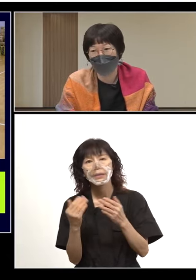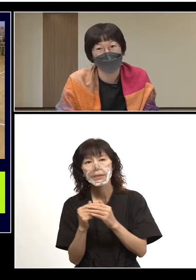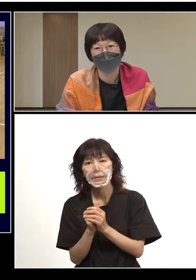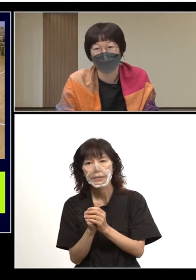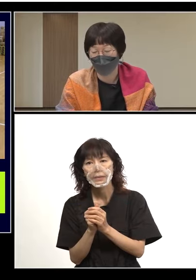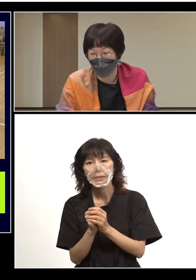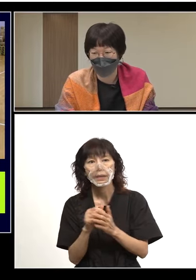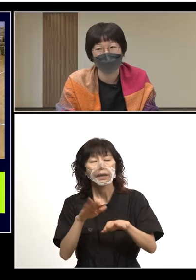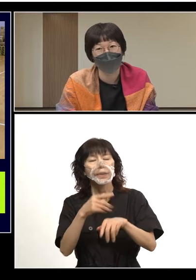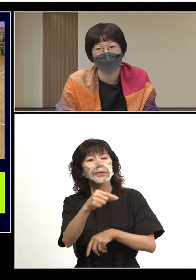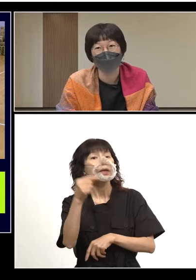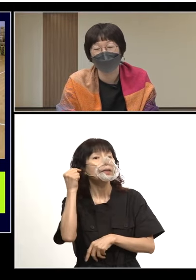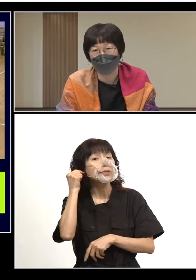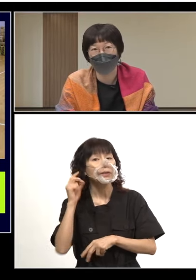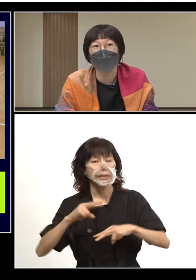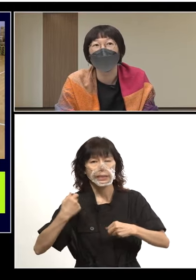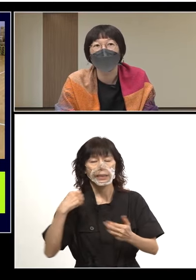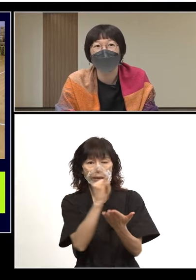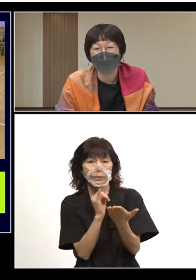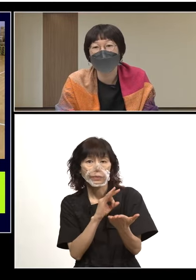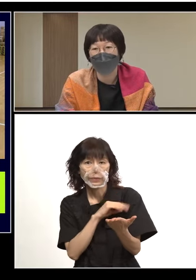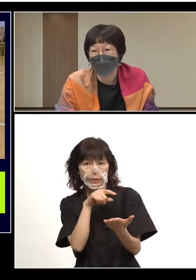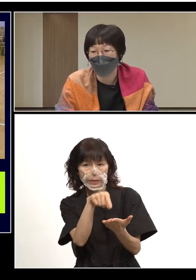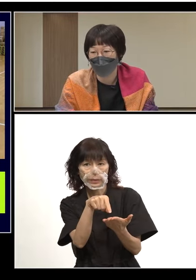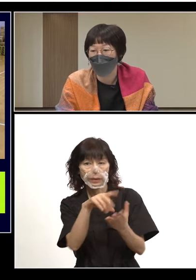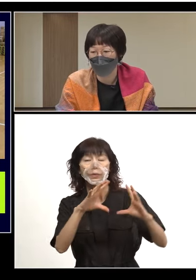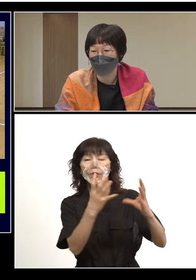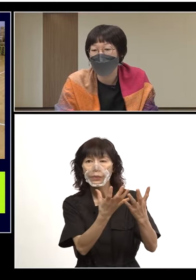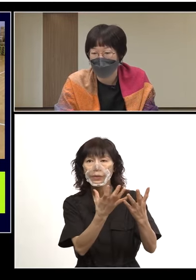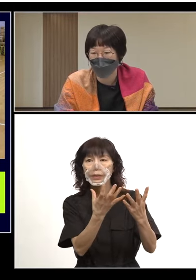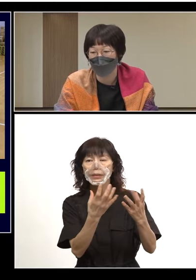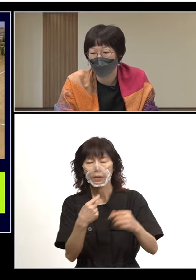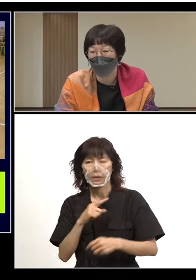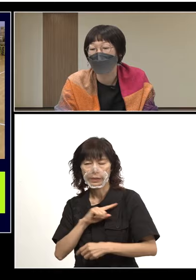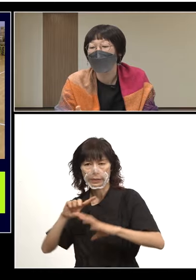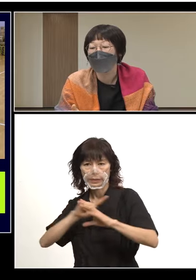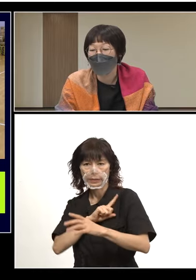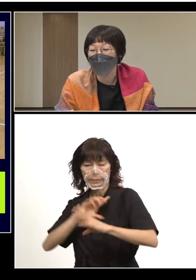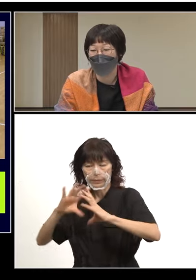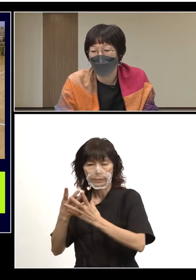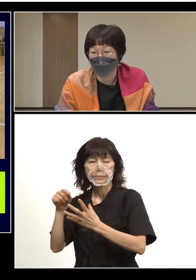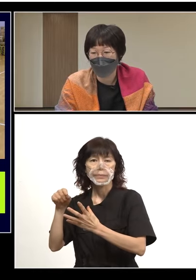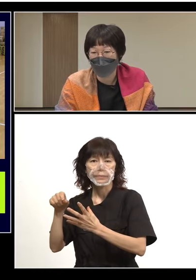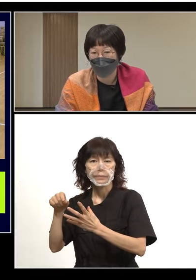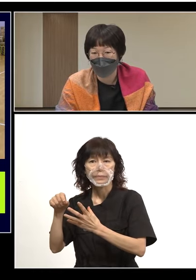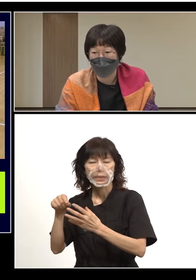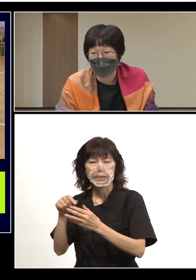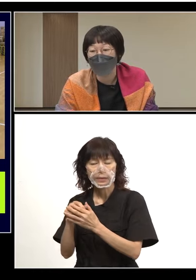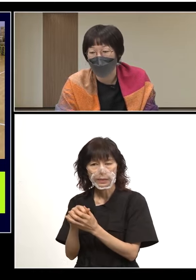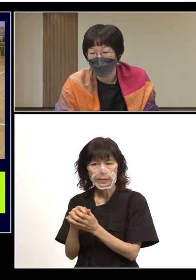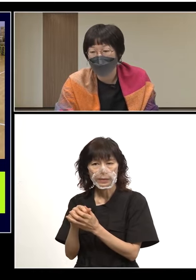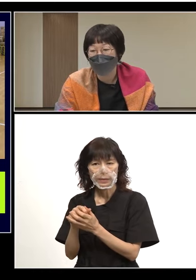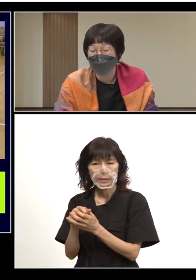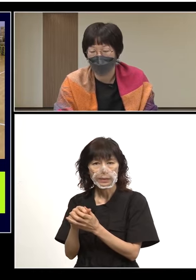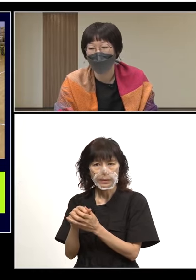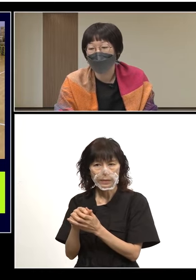先阿 Grace 都佢係展能藝術會，我哋有透過佢哋呢一啲機構咧，咁我本身自己嘅團隊咧都有一啲自己做